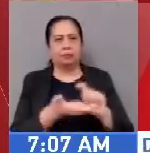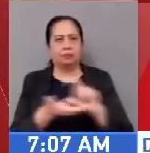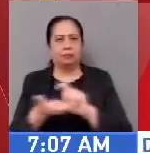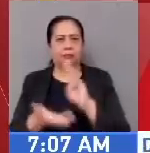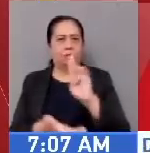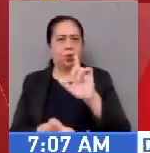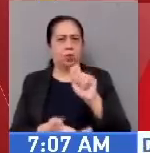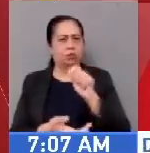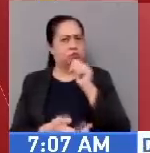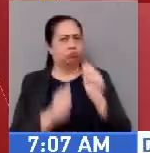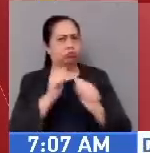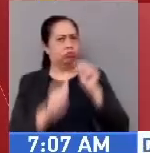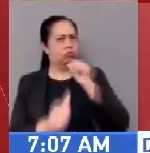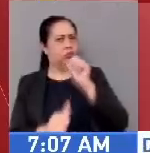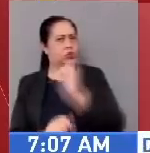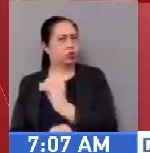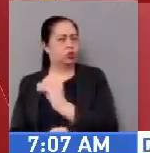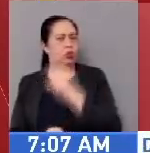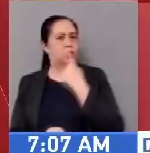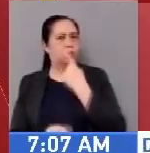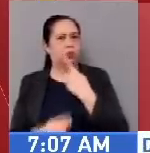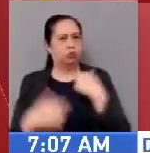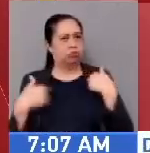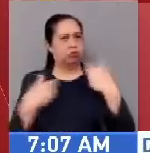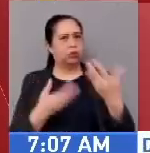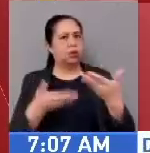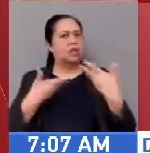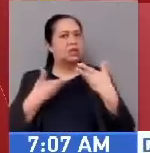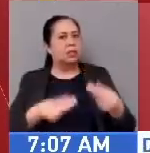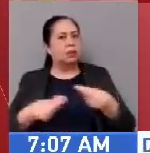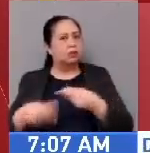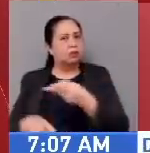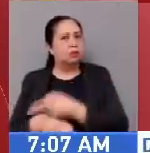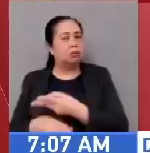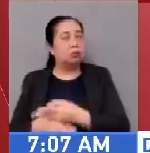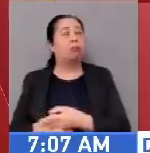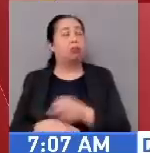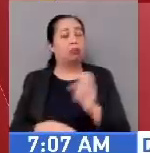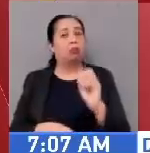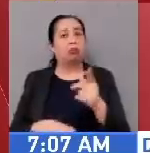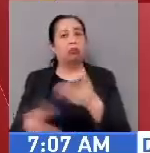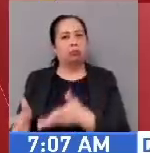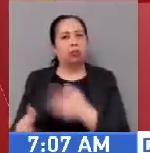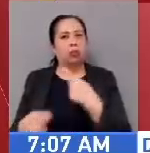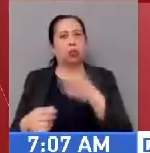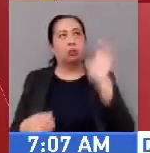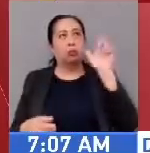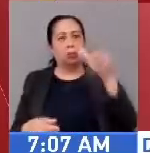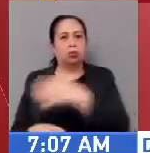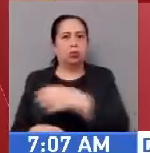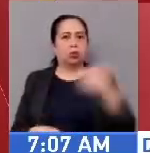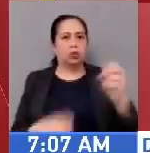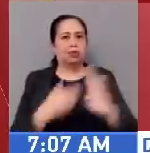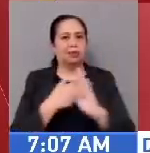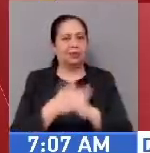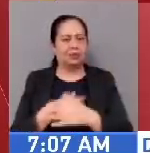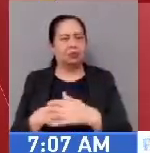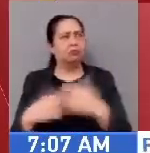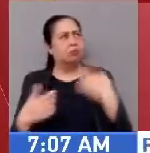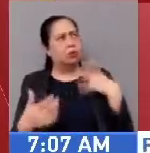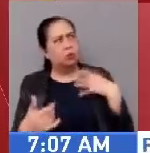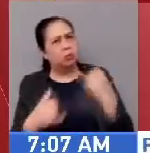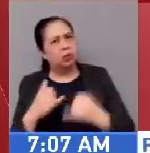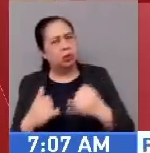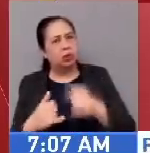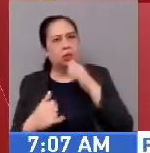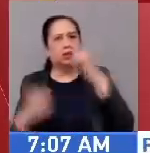yun. Iwan lang ako sa akin, sabi sa akin ng tao, kukunin niya rin kagad. Hindi ko rin nakakalain na mahuli rin